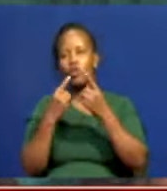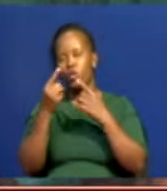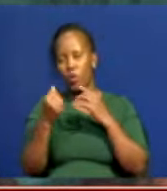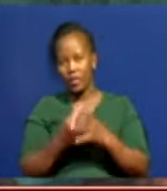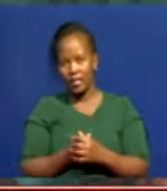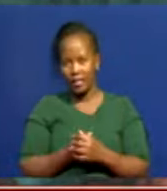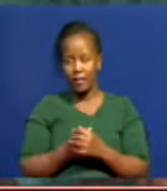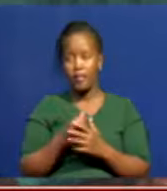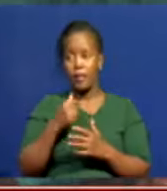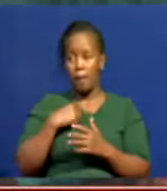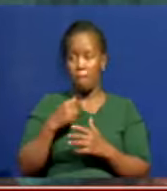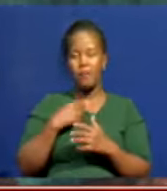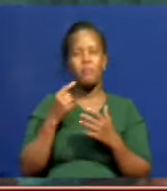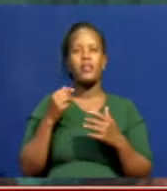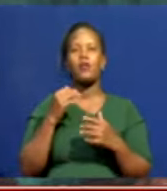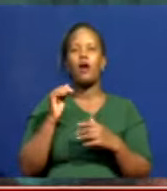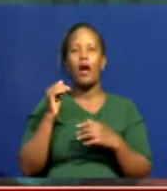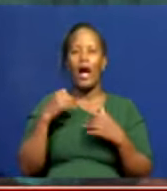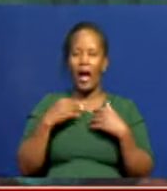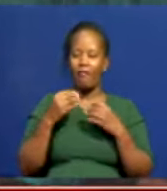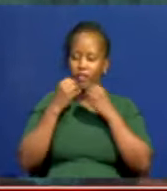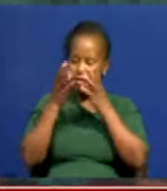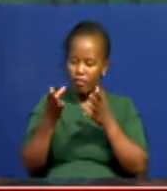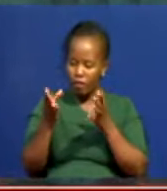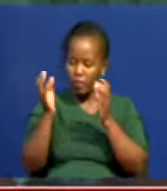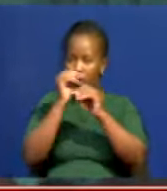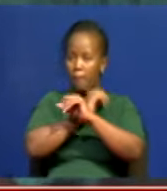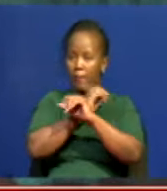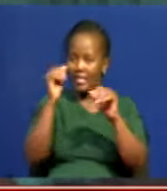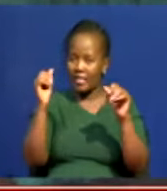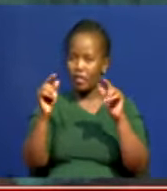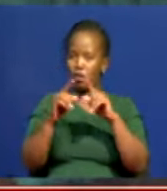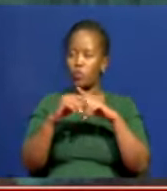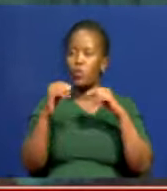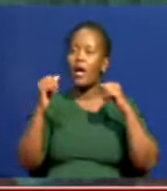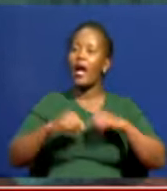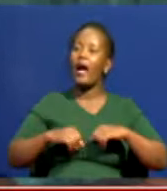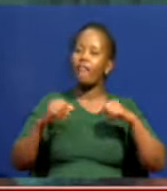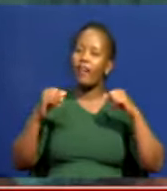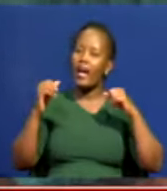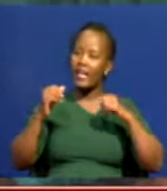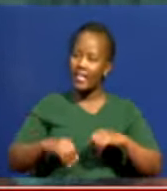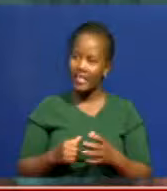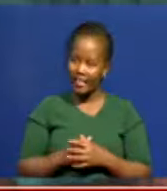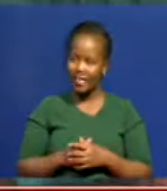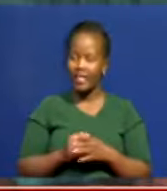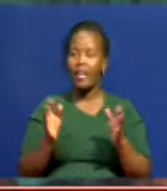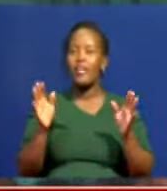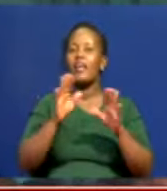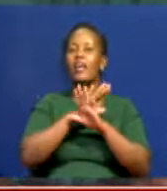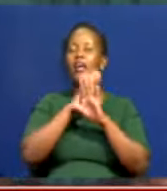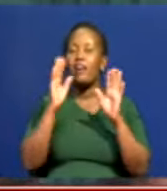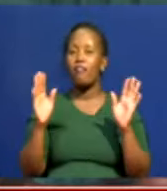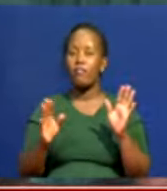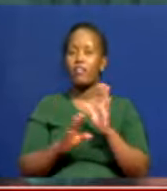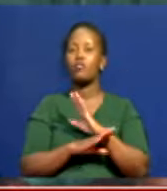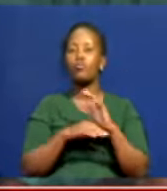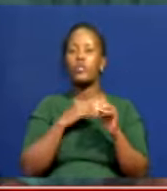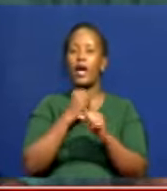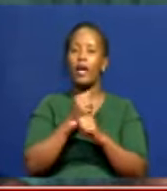zangu, na tumemwambia rais na amekubali, ya kwamba yoyote ambayo tunafanya